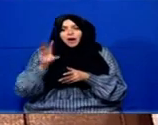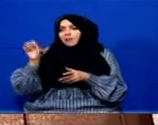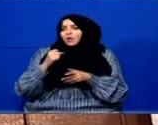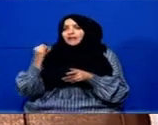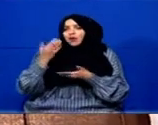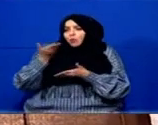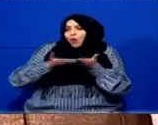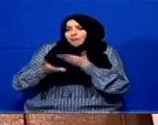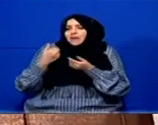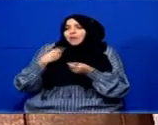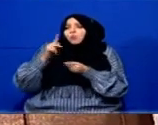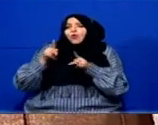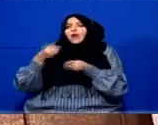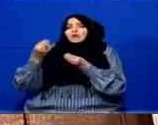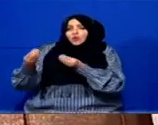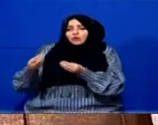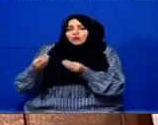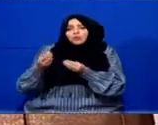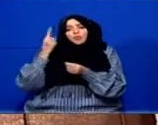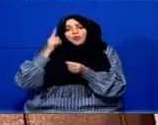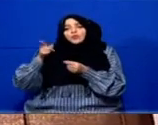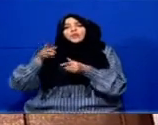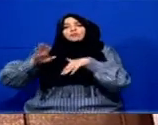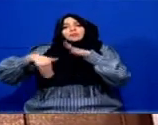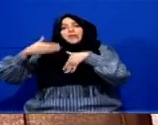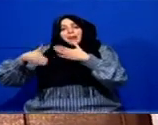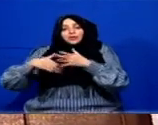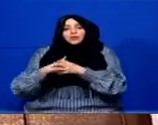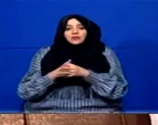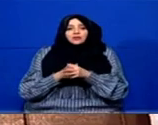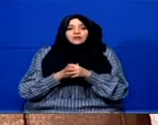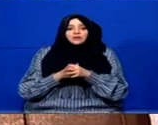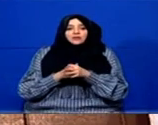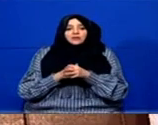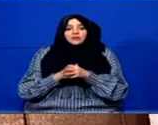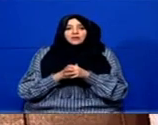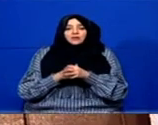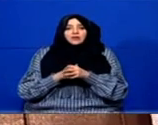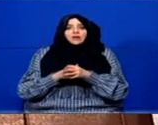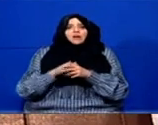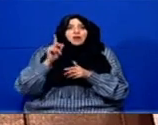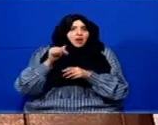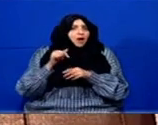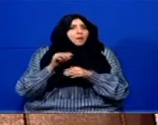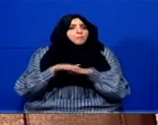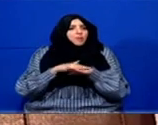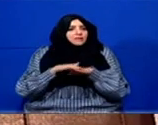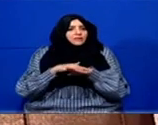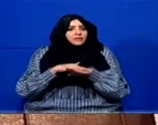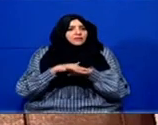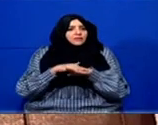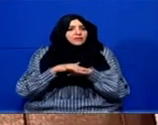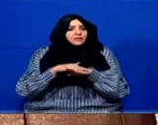ولكن يجوز ولكن الوكاله اسباب انتهاء تنتهي